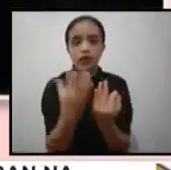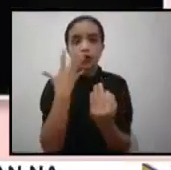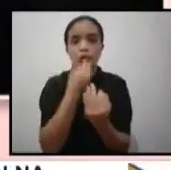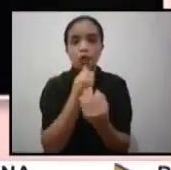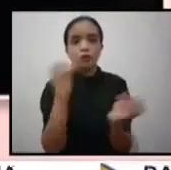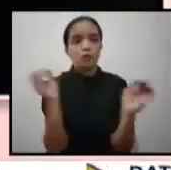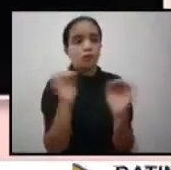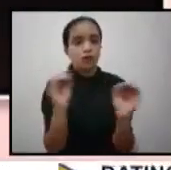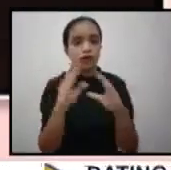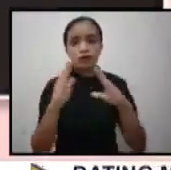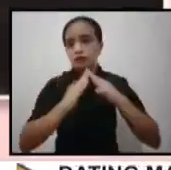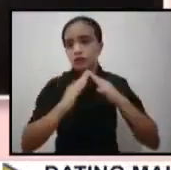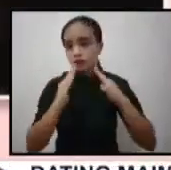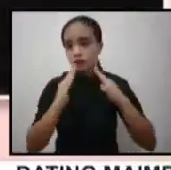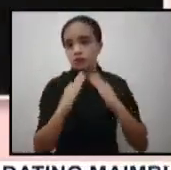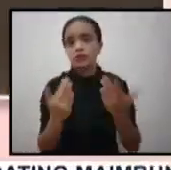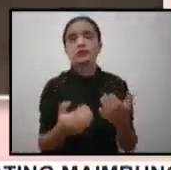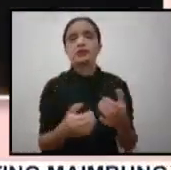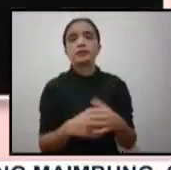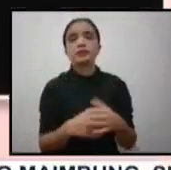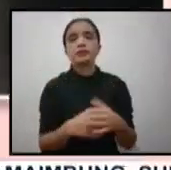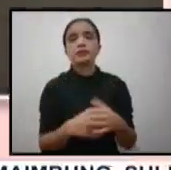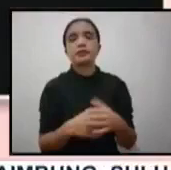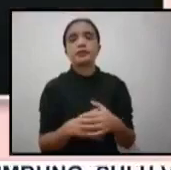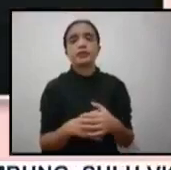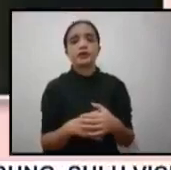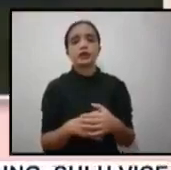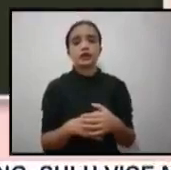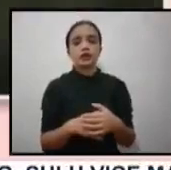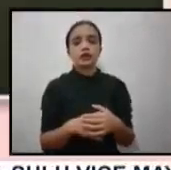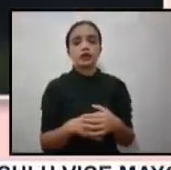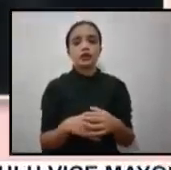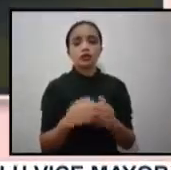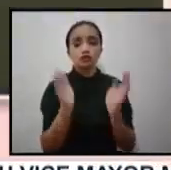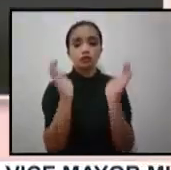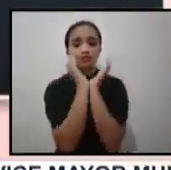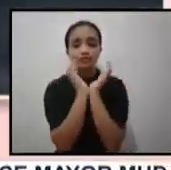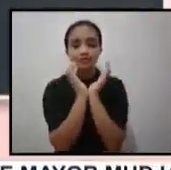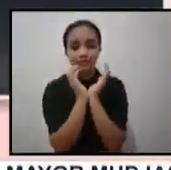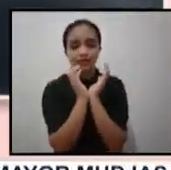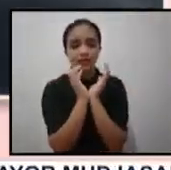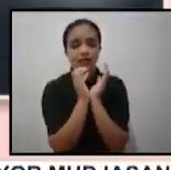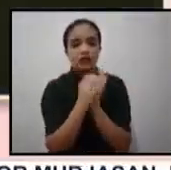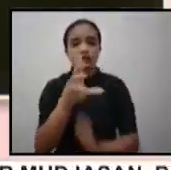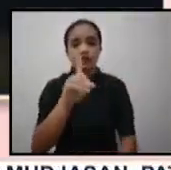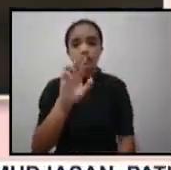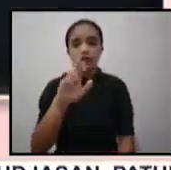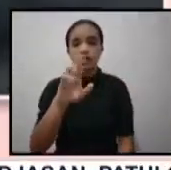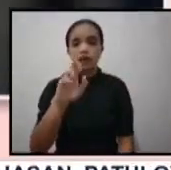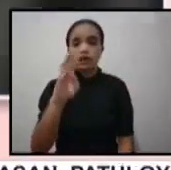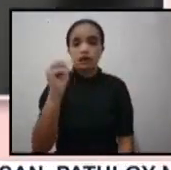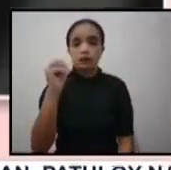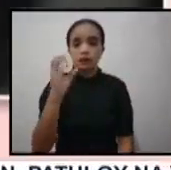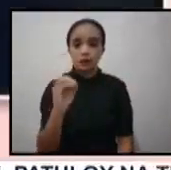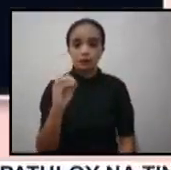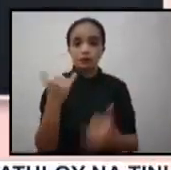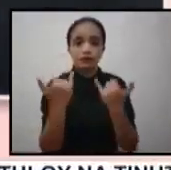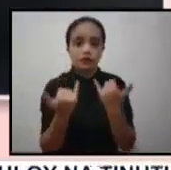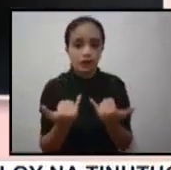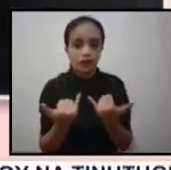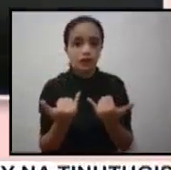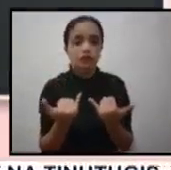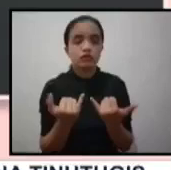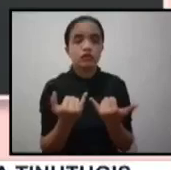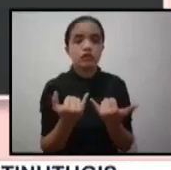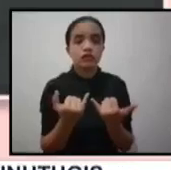social welfare and DRRMO is addressing the situation.